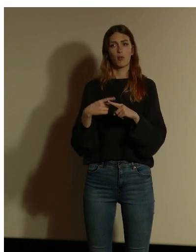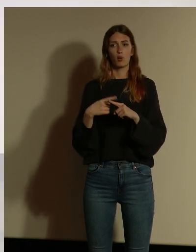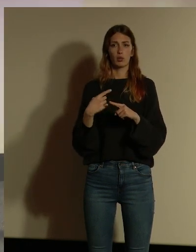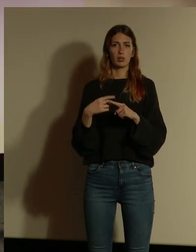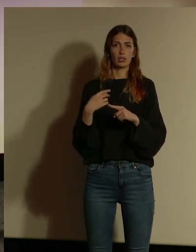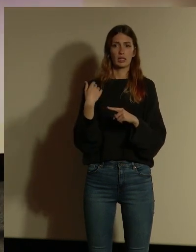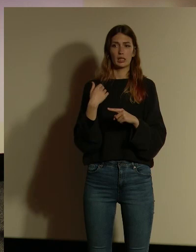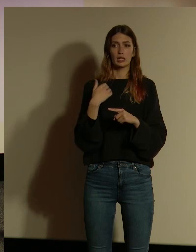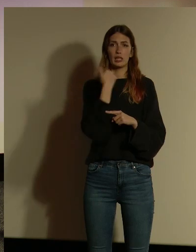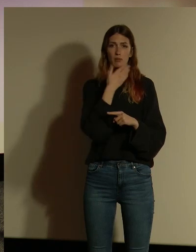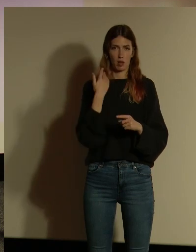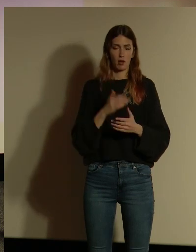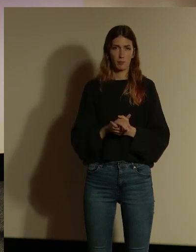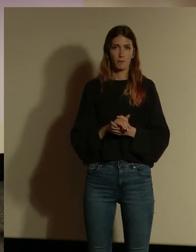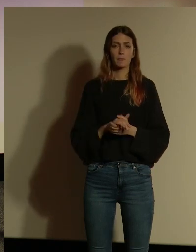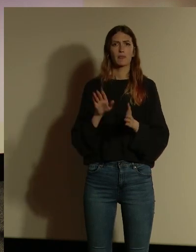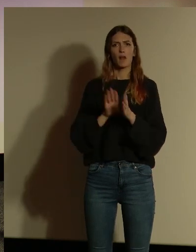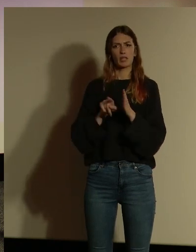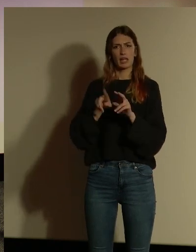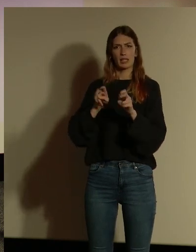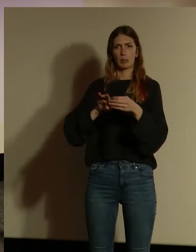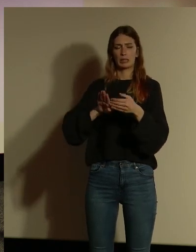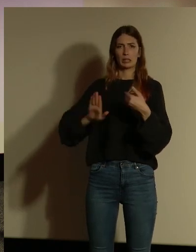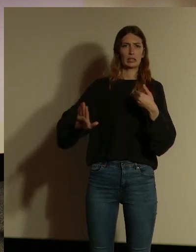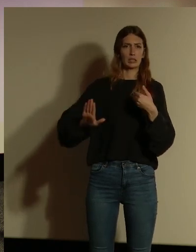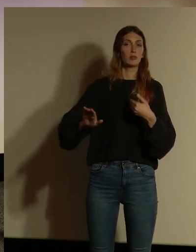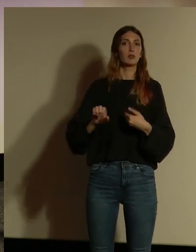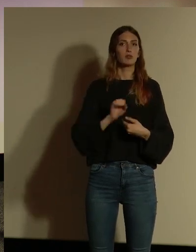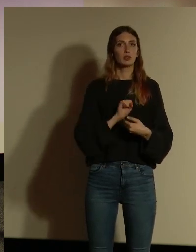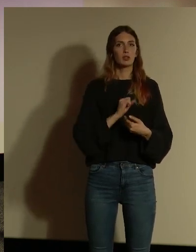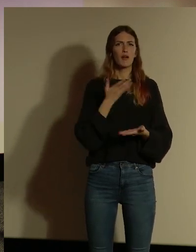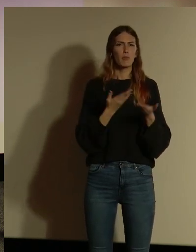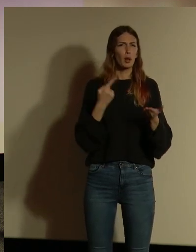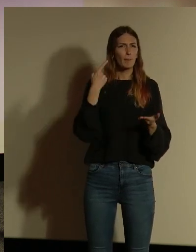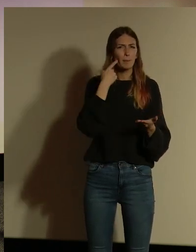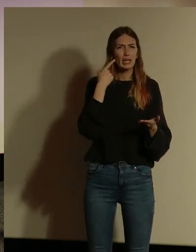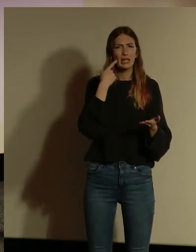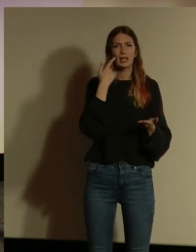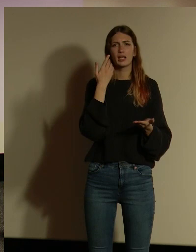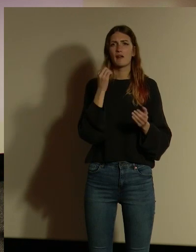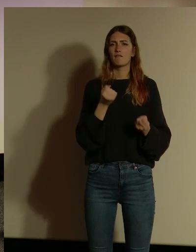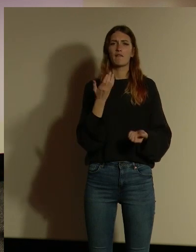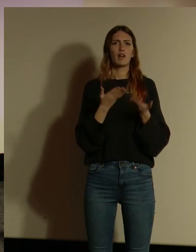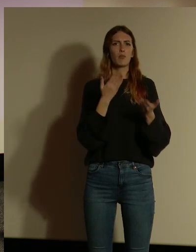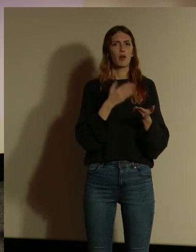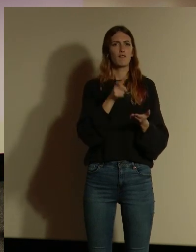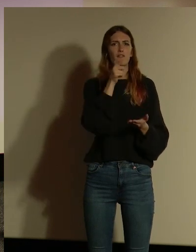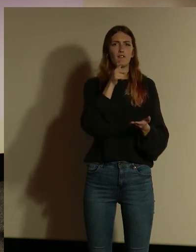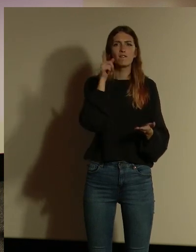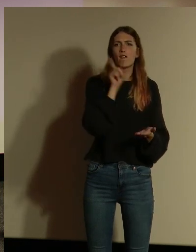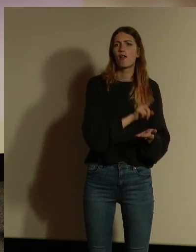teemat välditakse ja lükatakse kõrvale, sest äkki on piinlik või äkki ma ei räägi päris õigesti või ei